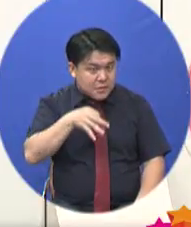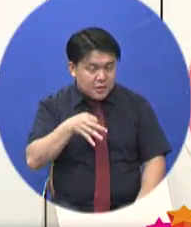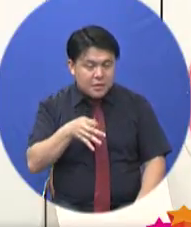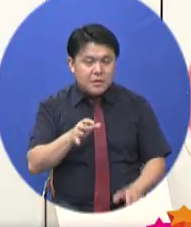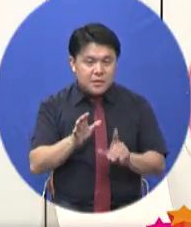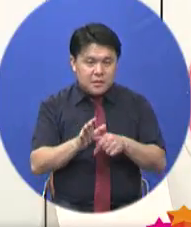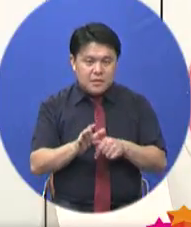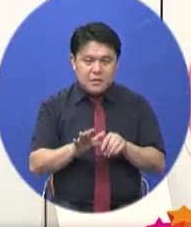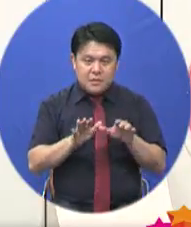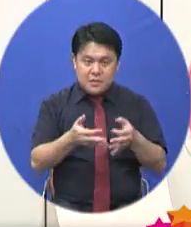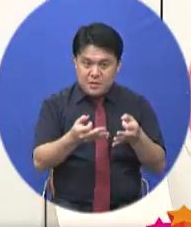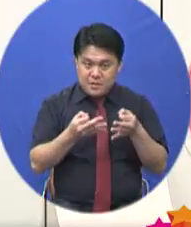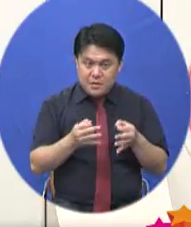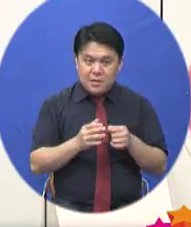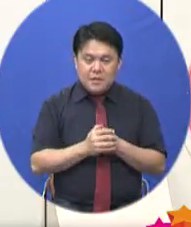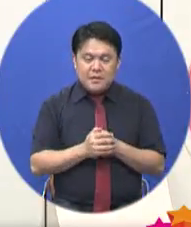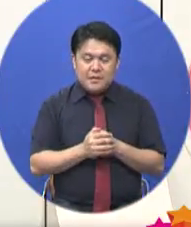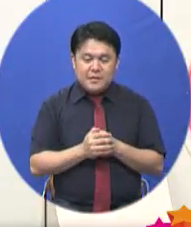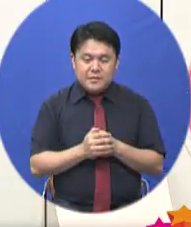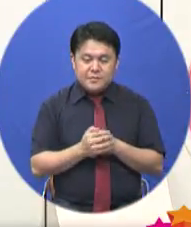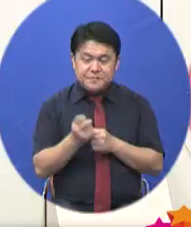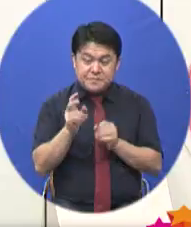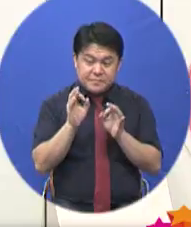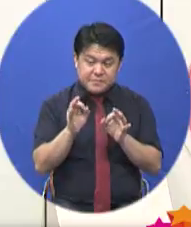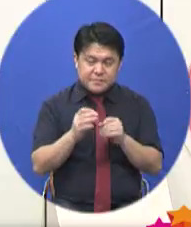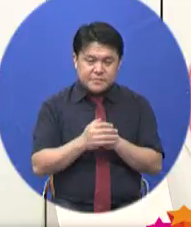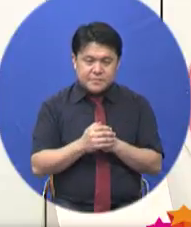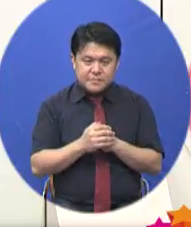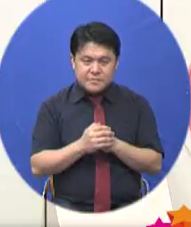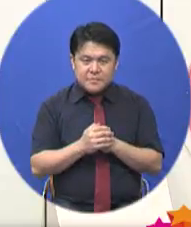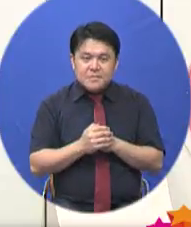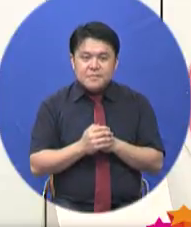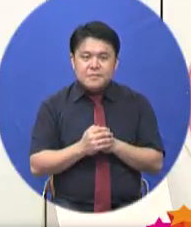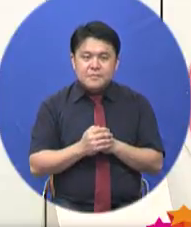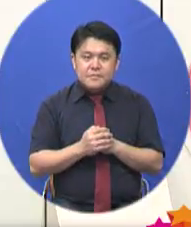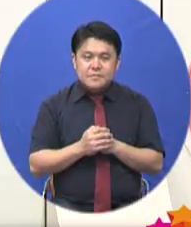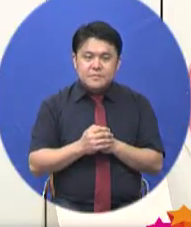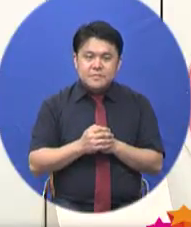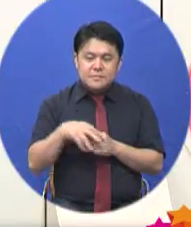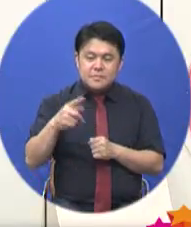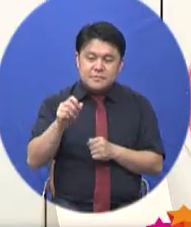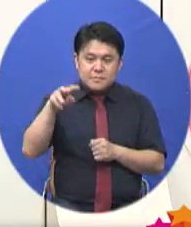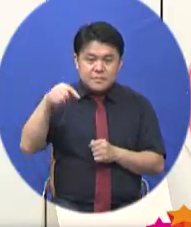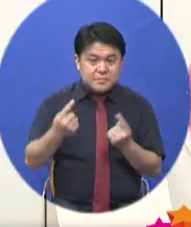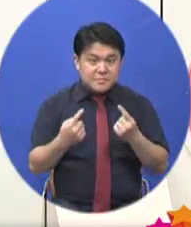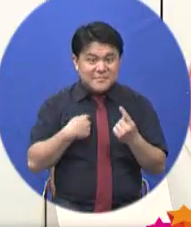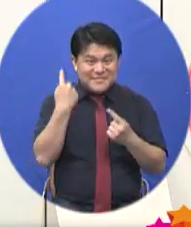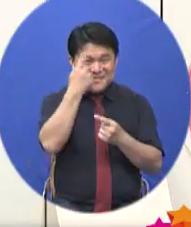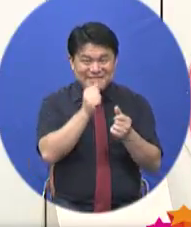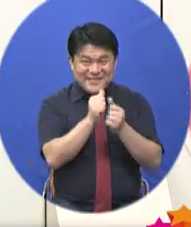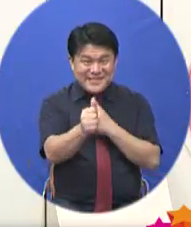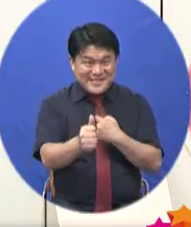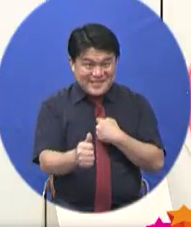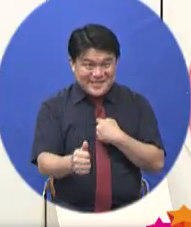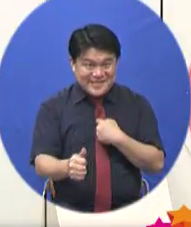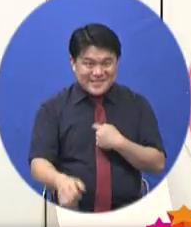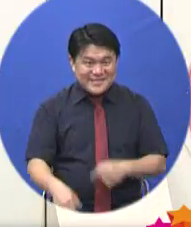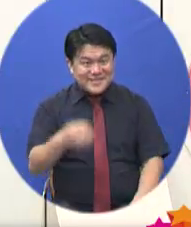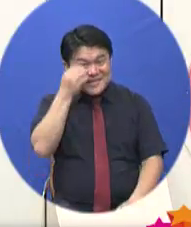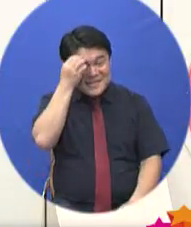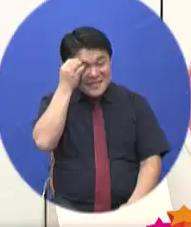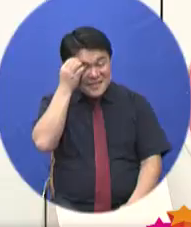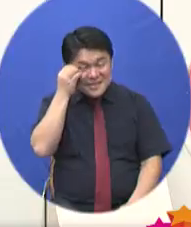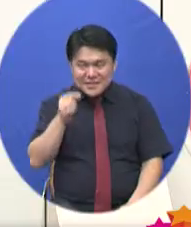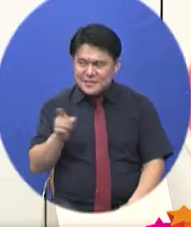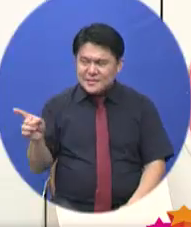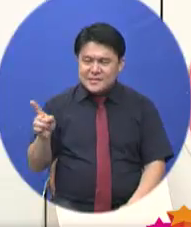봤을 때하고 지금 이렇게 텔레비 보니까 송봉수 씨보다 지가 더 잘생겼죠.